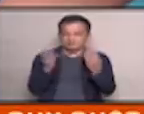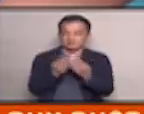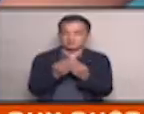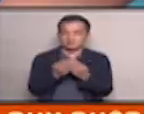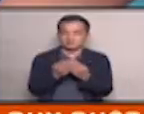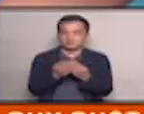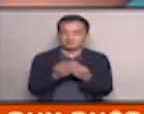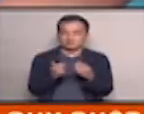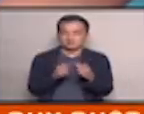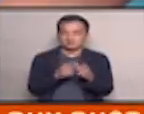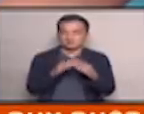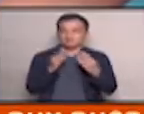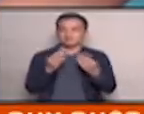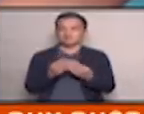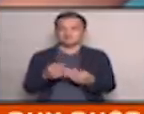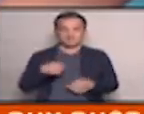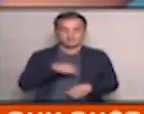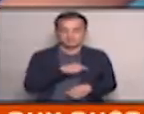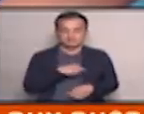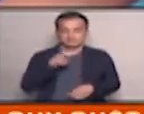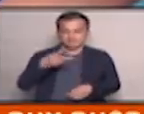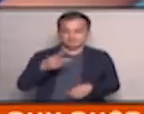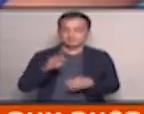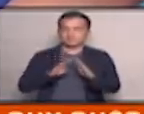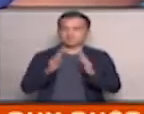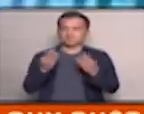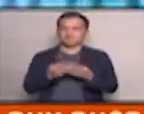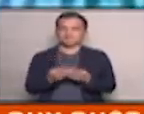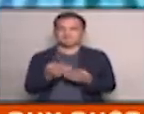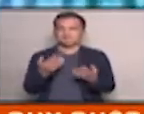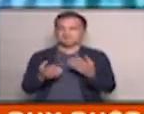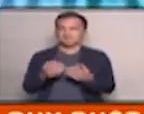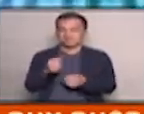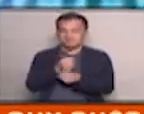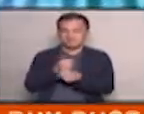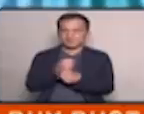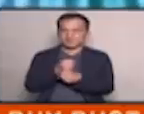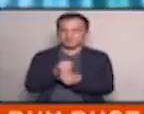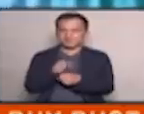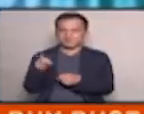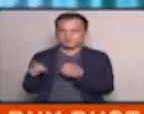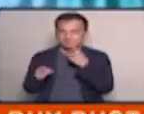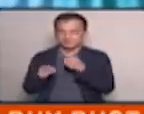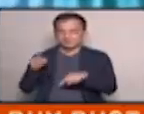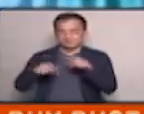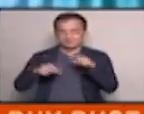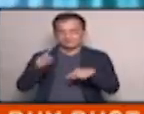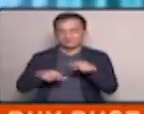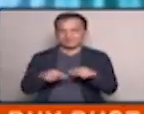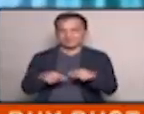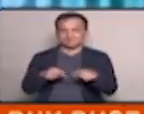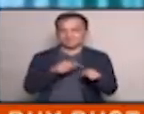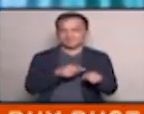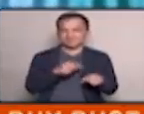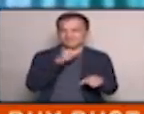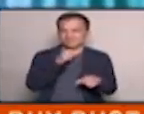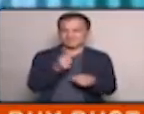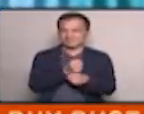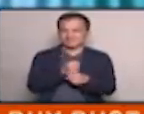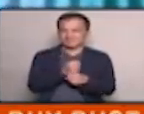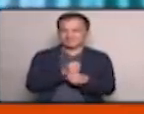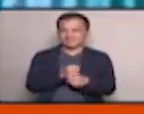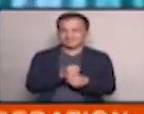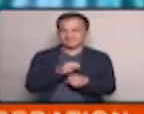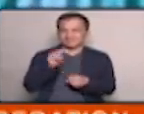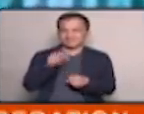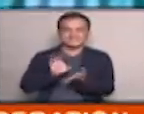batch. Unang batch. Kami po yung pangalawang batch na eh. Eh, siguro ma'am, ka-coffee-coffee mo pa siguro sila dahil sabi mo magkaibigan kayo, no? Pero ito, hindi na kailangan ng coffee-coffee.